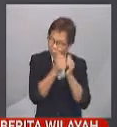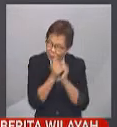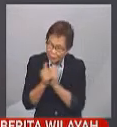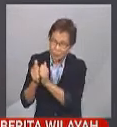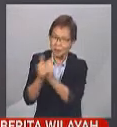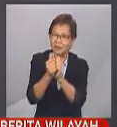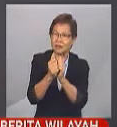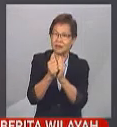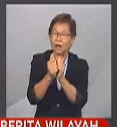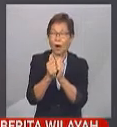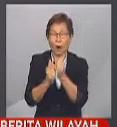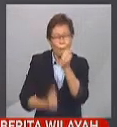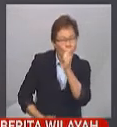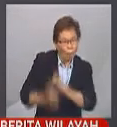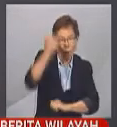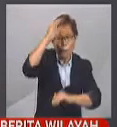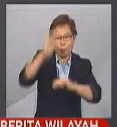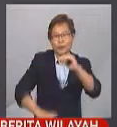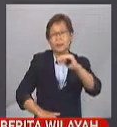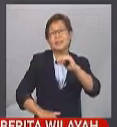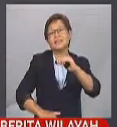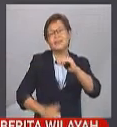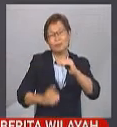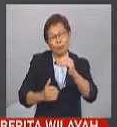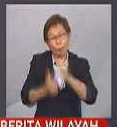melampaui batas politik